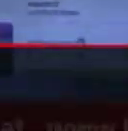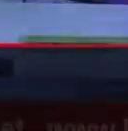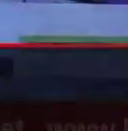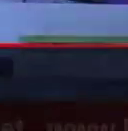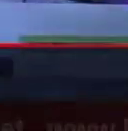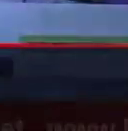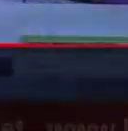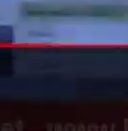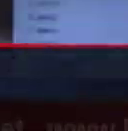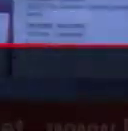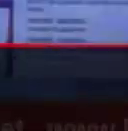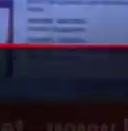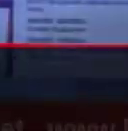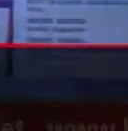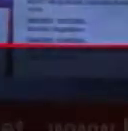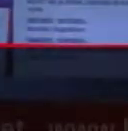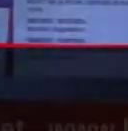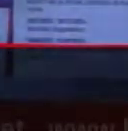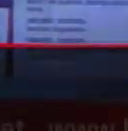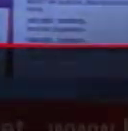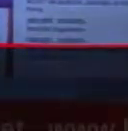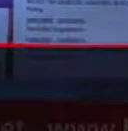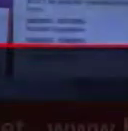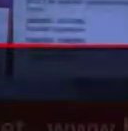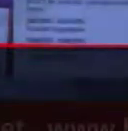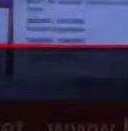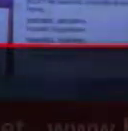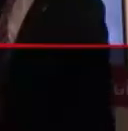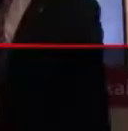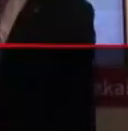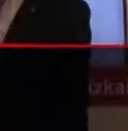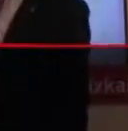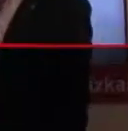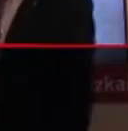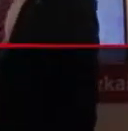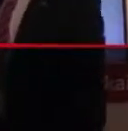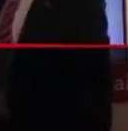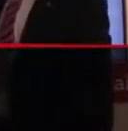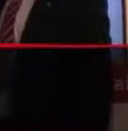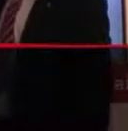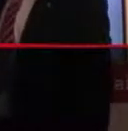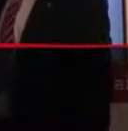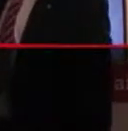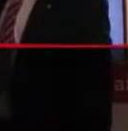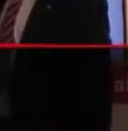azken bezeroarentzat da, hau da, egiten dituen erreserbak erabiliko dituenarentzat. Baina laster,